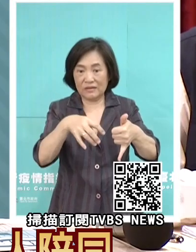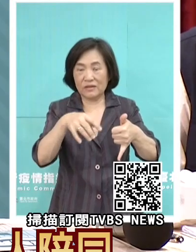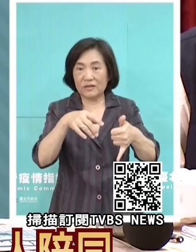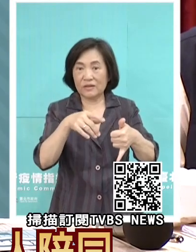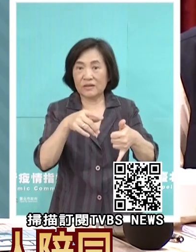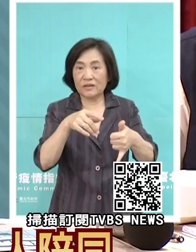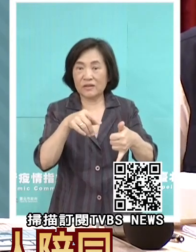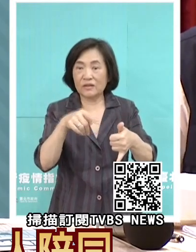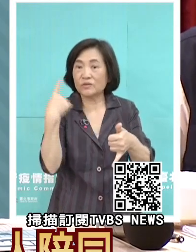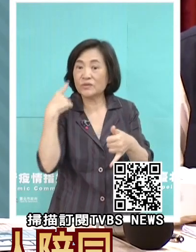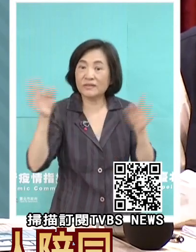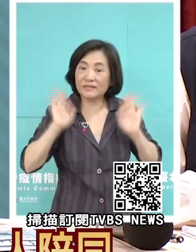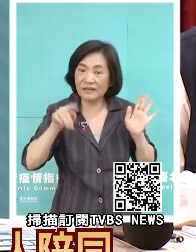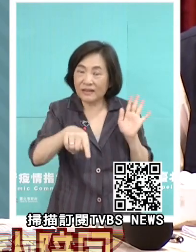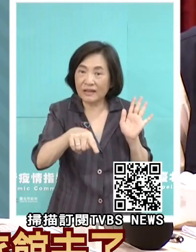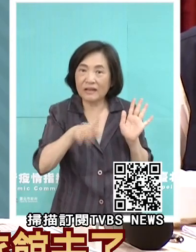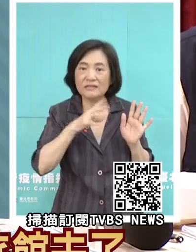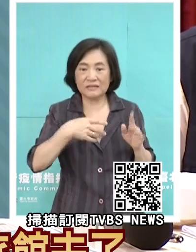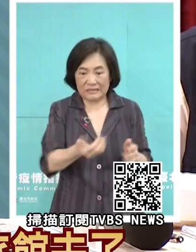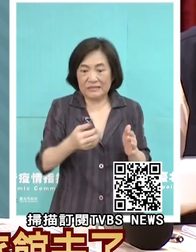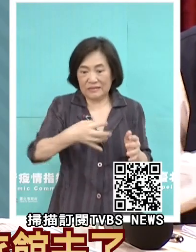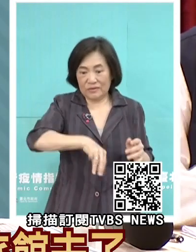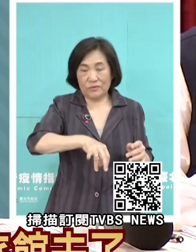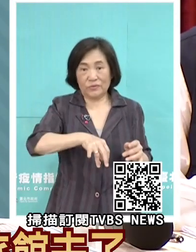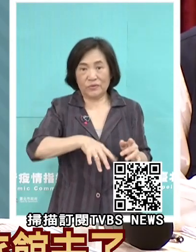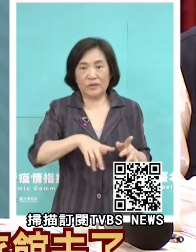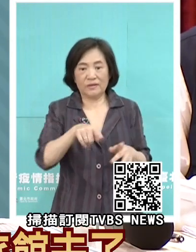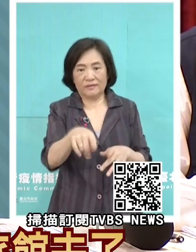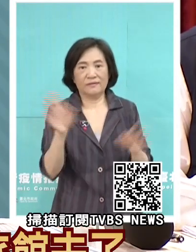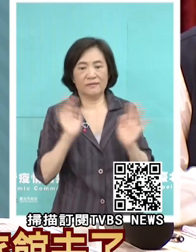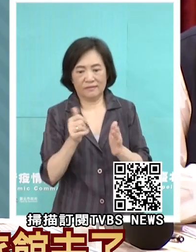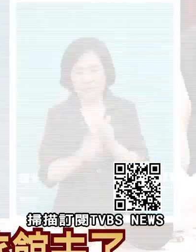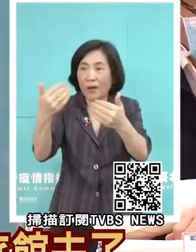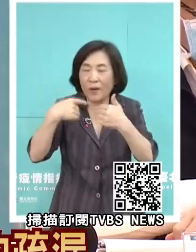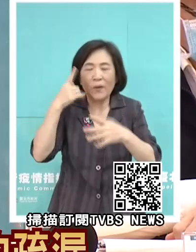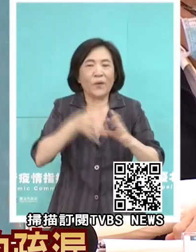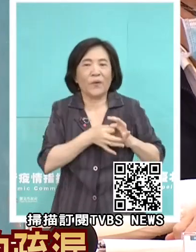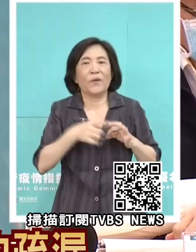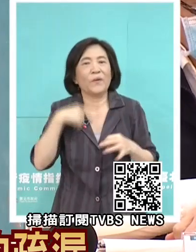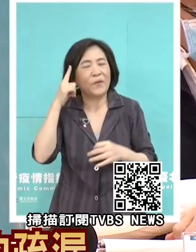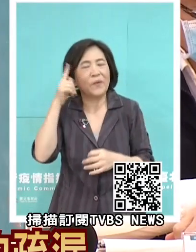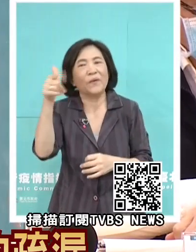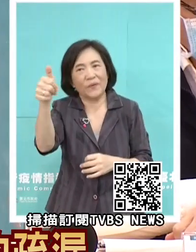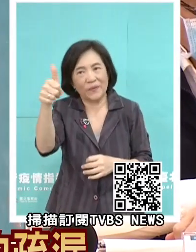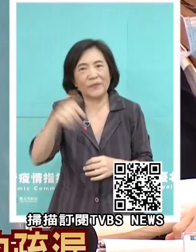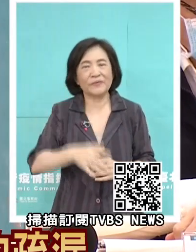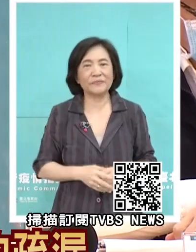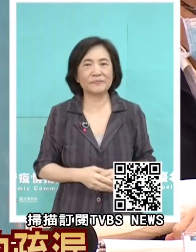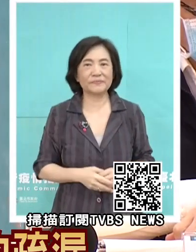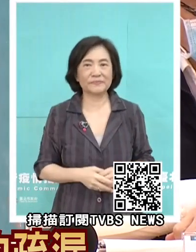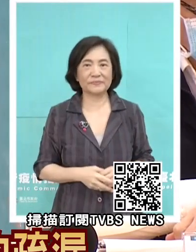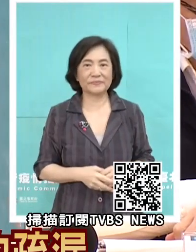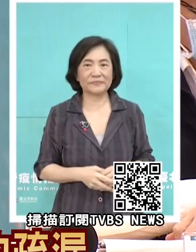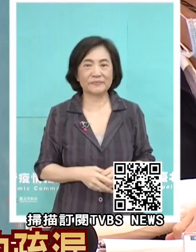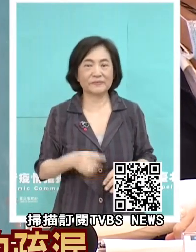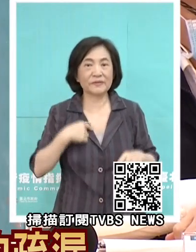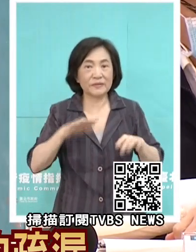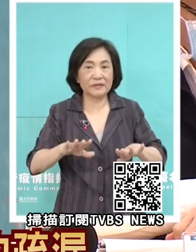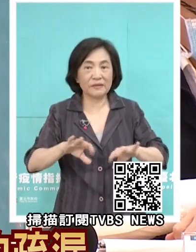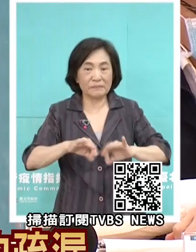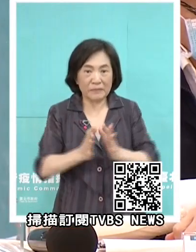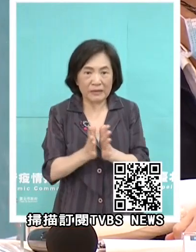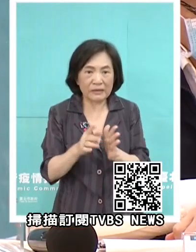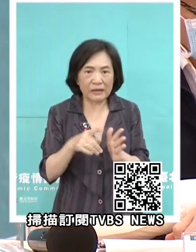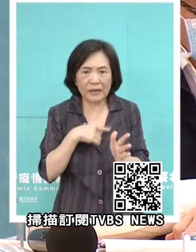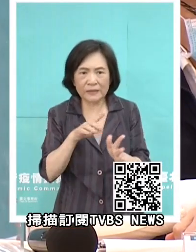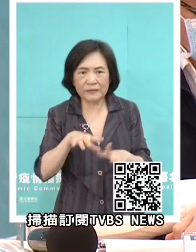那已经由大人陪同，已经做居家隔离，住到防疫旅馆去了。在第一时间，并没有任何的